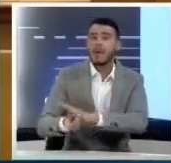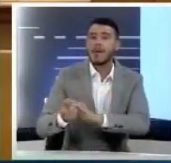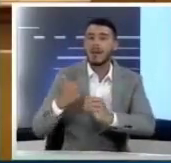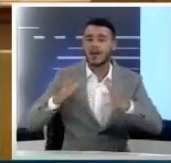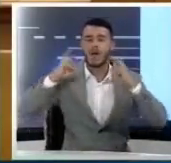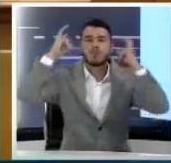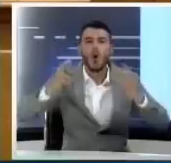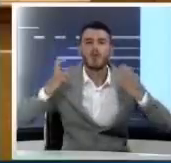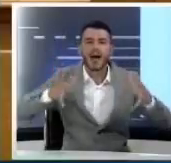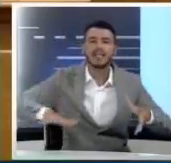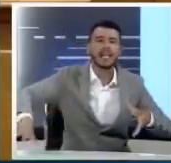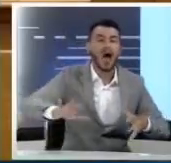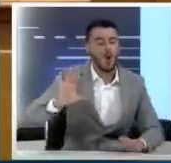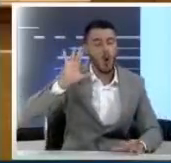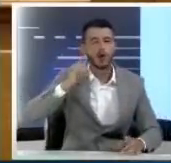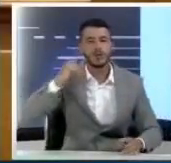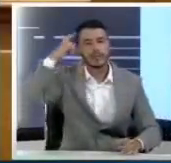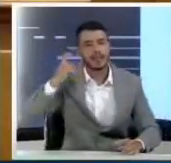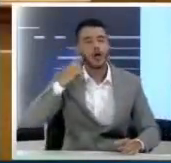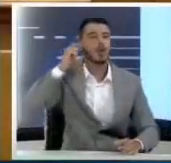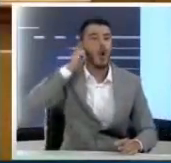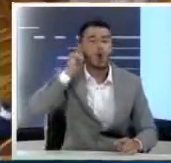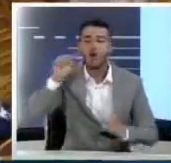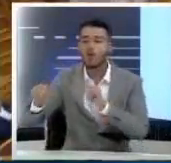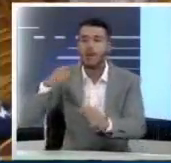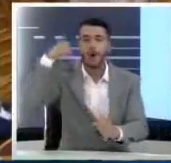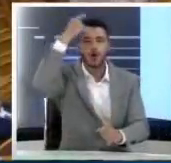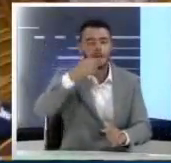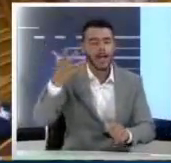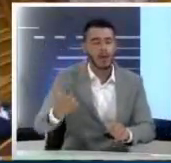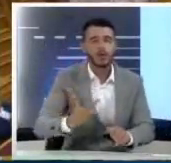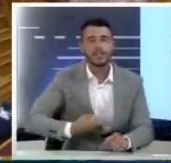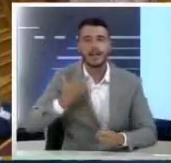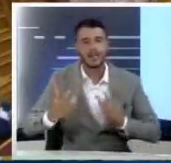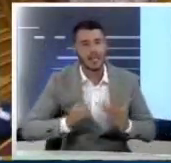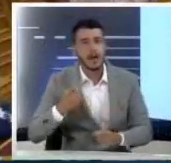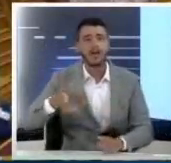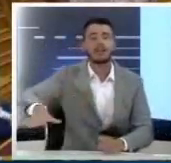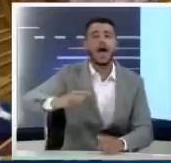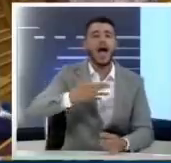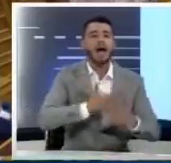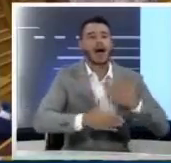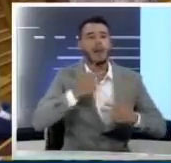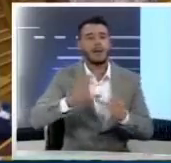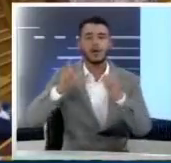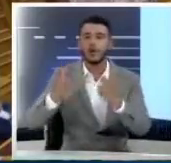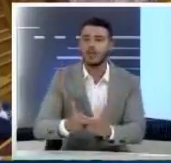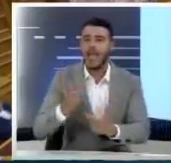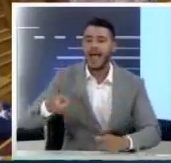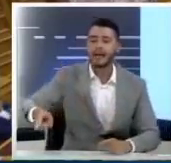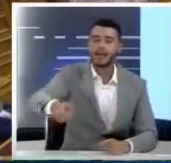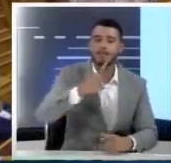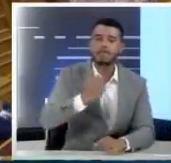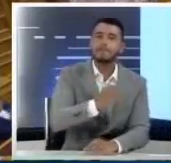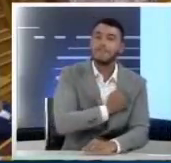τη Φάτιμα, που έχουν την ιστορία τους, τα συναισθήματά τους, την αγάπη τους για την οικογένειά τους. Πιστεύουν